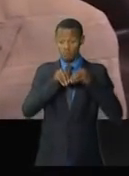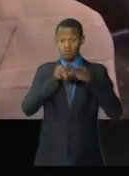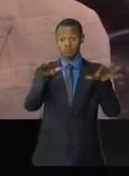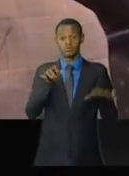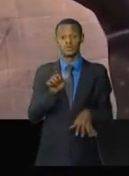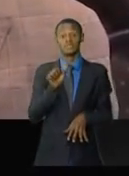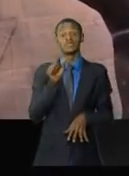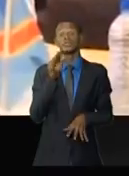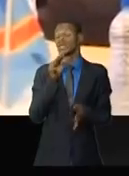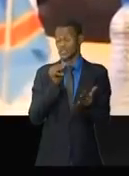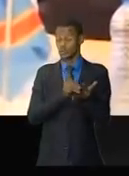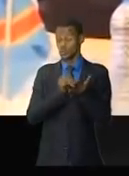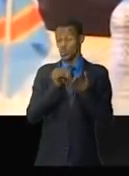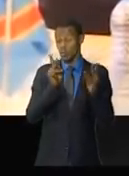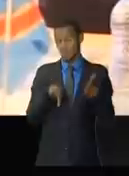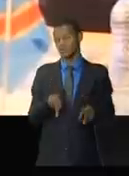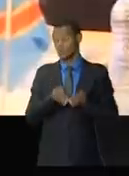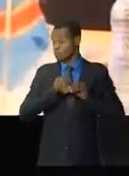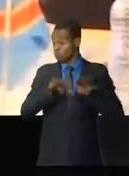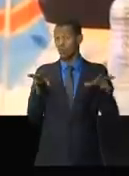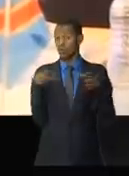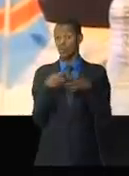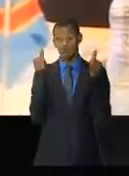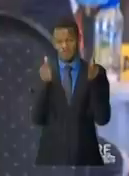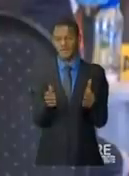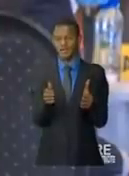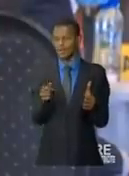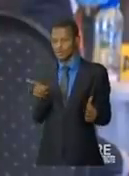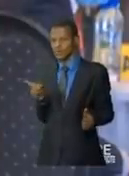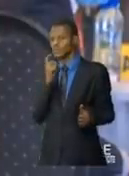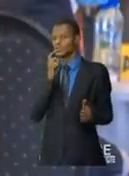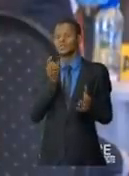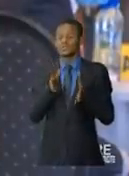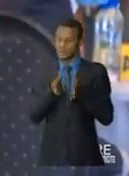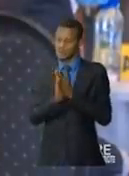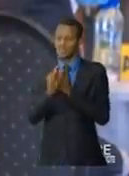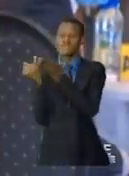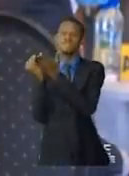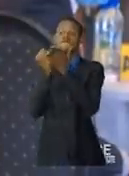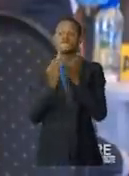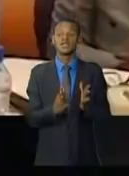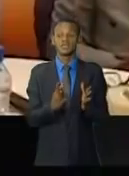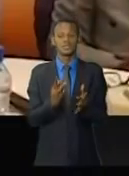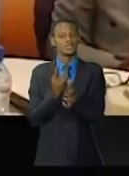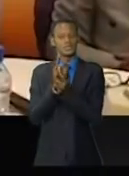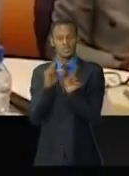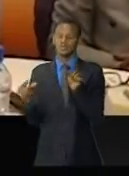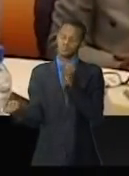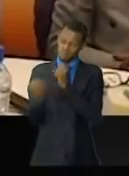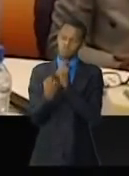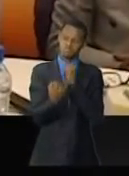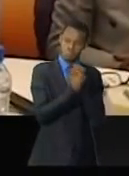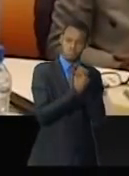bailleur de fonds à s'engager avec l'aide de ces outils, devenus désormais une feuille de route dans le secteur de l'électricité. De son côté,